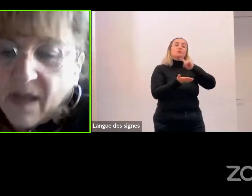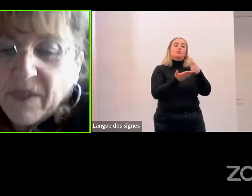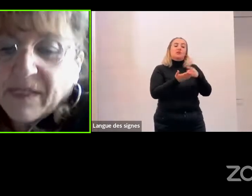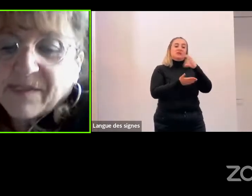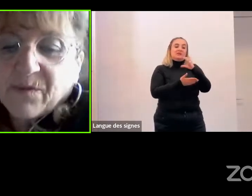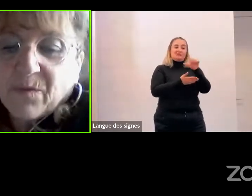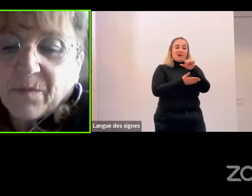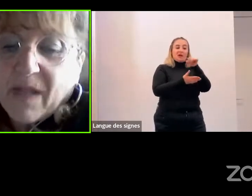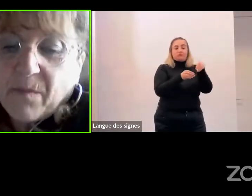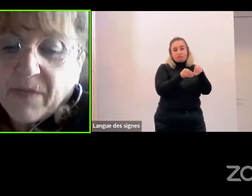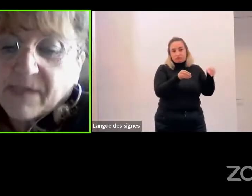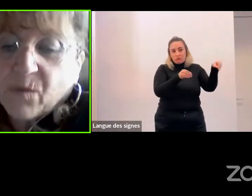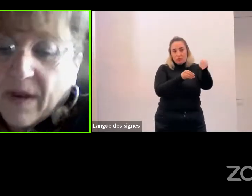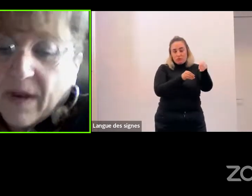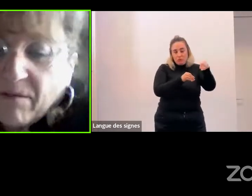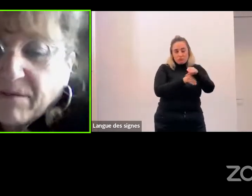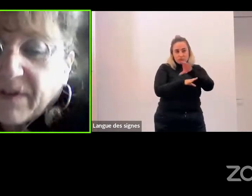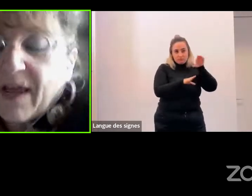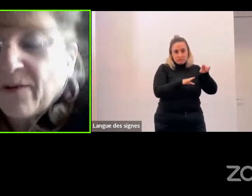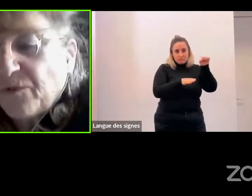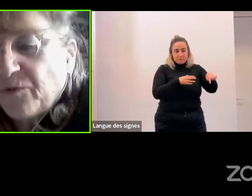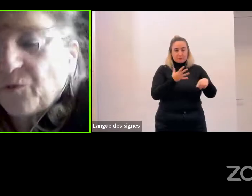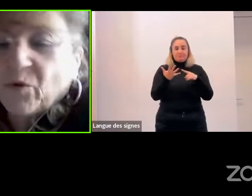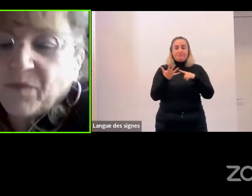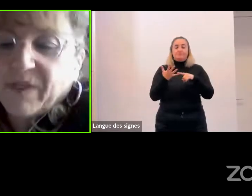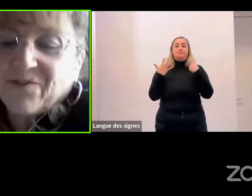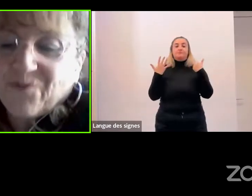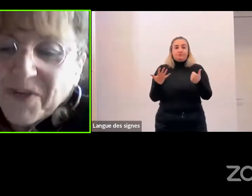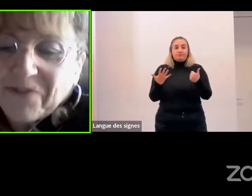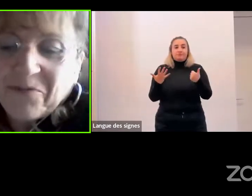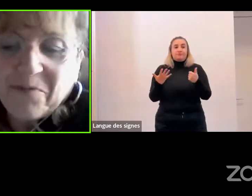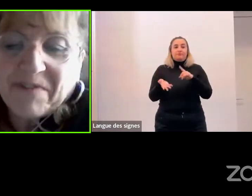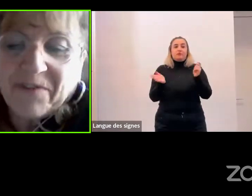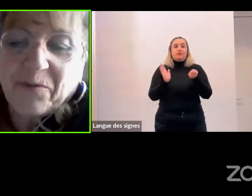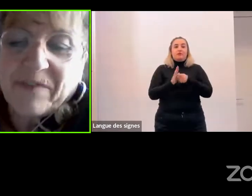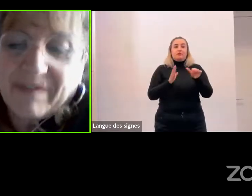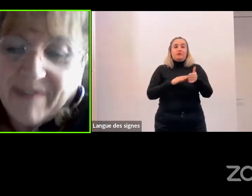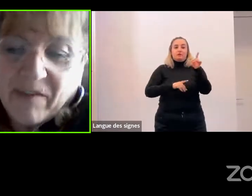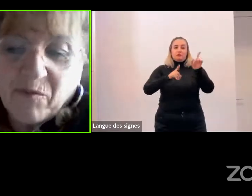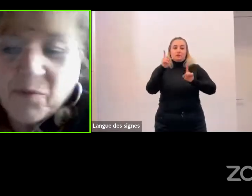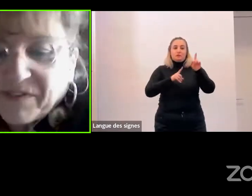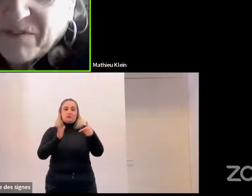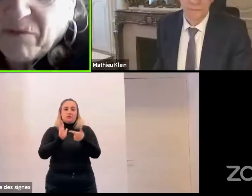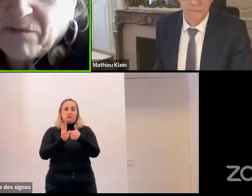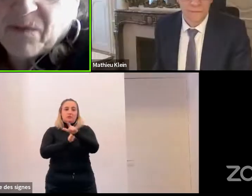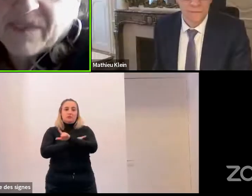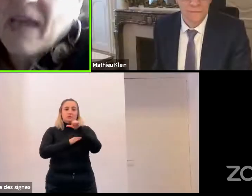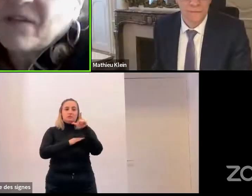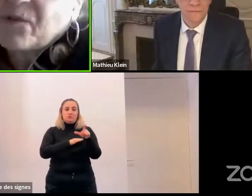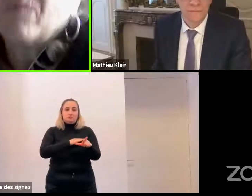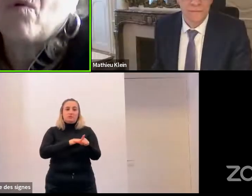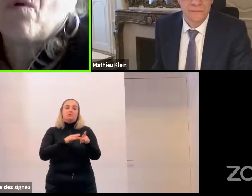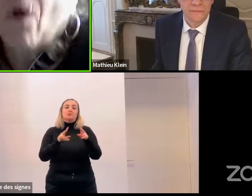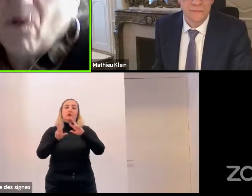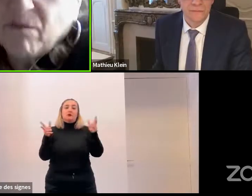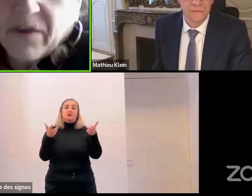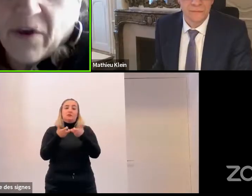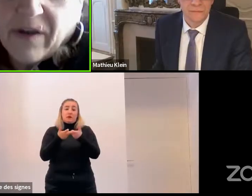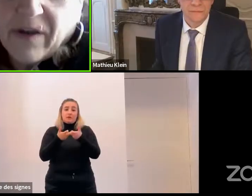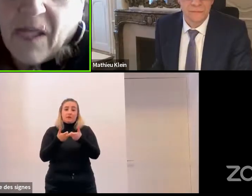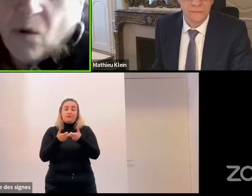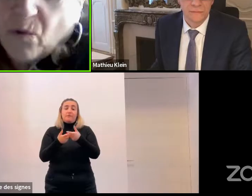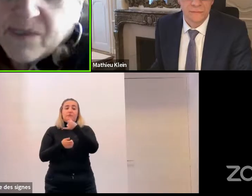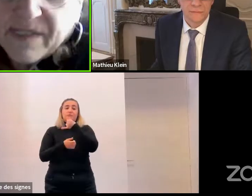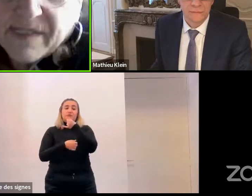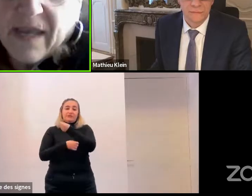d'autoriser l'application par la ville à compter du 1er juillet 2022 des tarifs petite enfance actuellement en